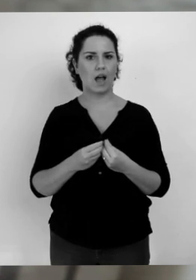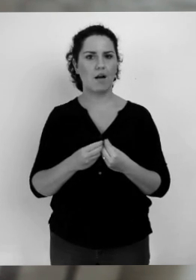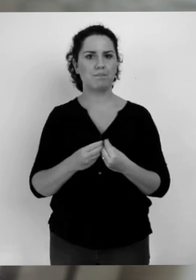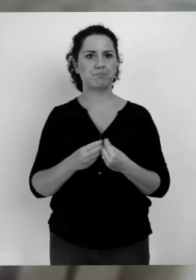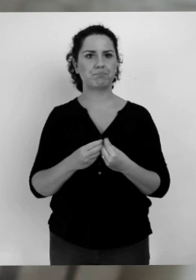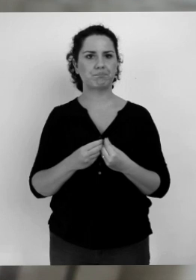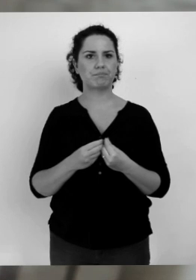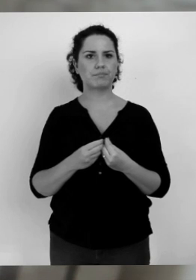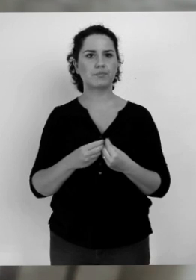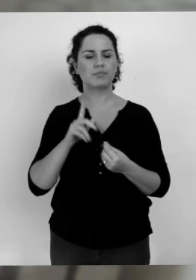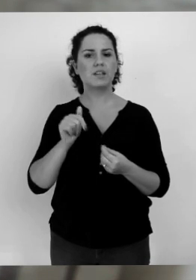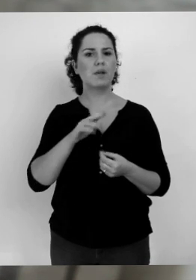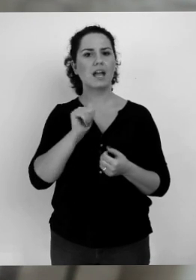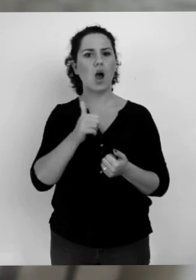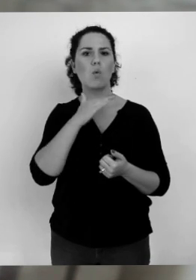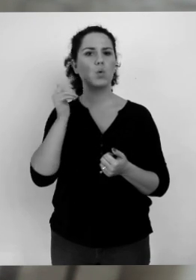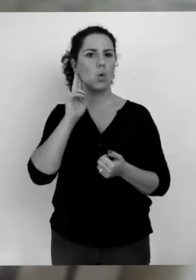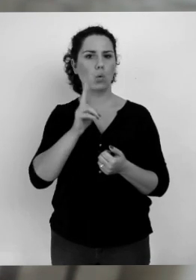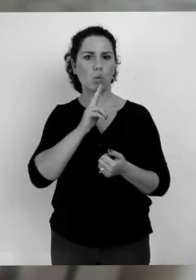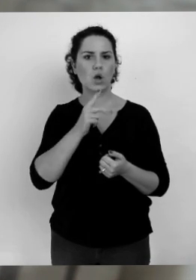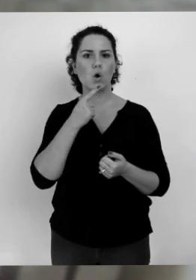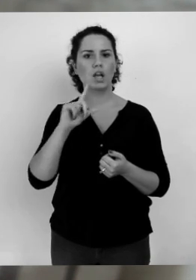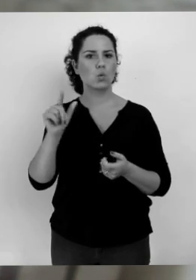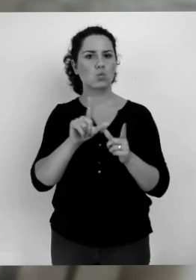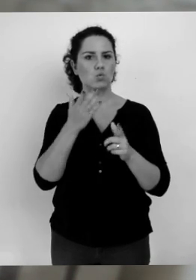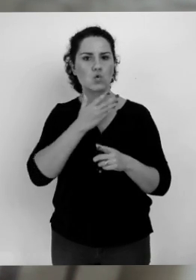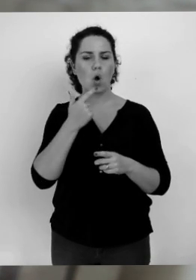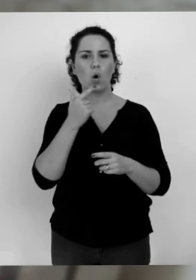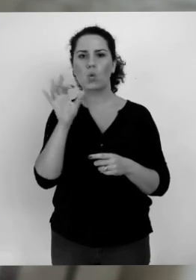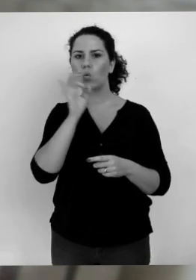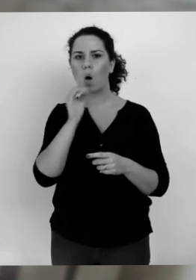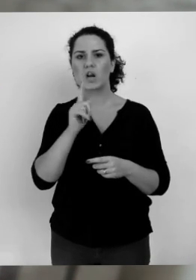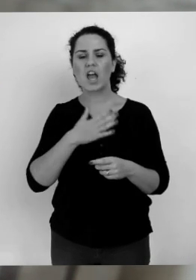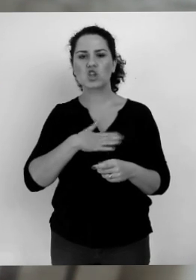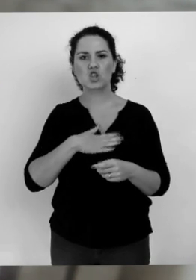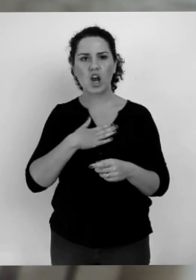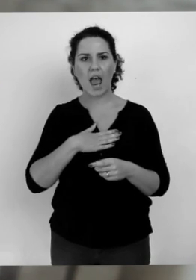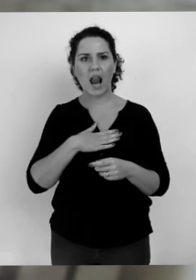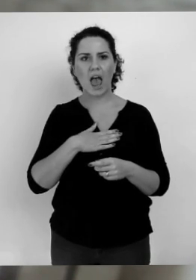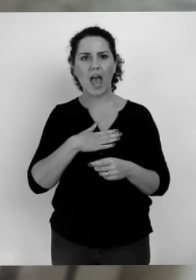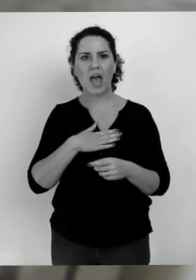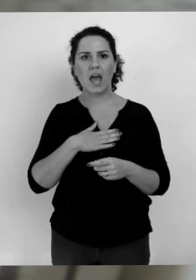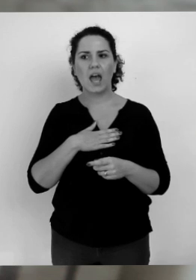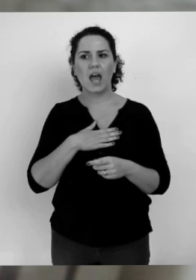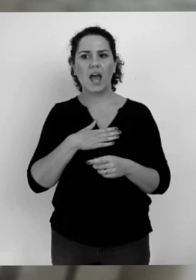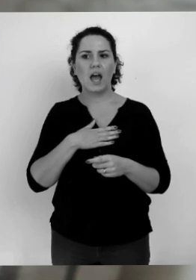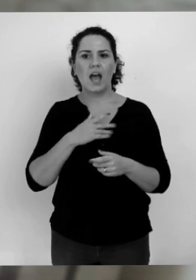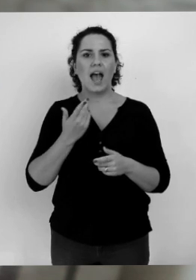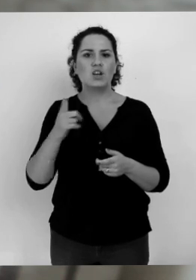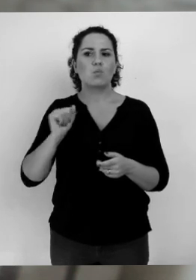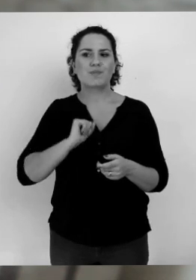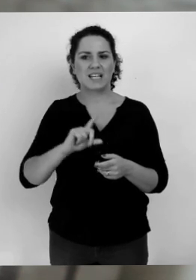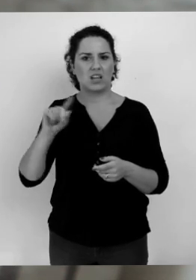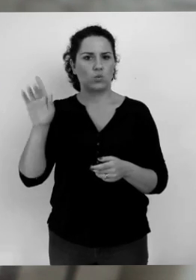Jer ima jako puno kluki koji idu u školu, koji uopće ne žele, jer su prisiljeni da idu